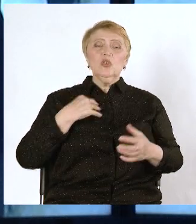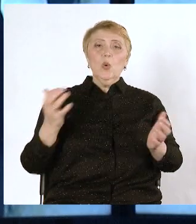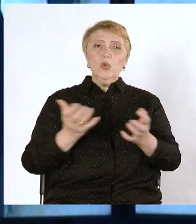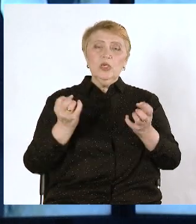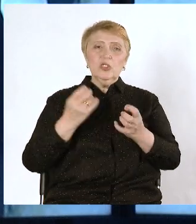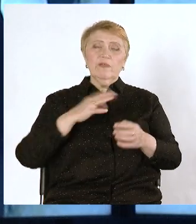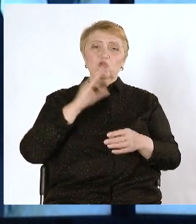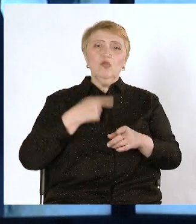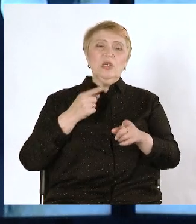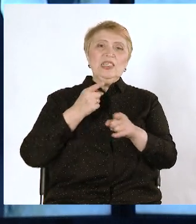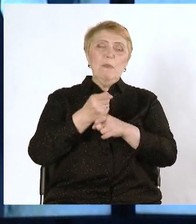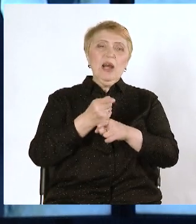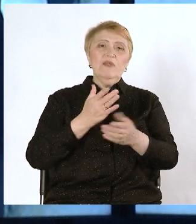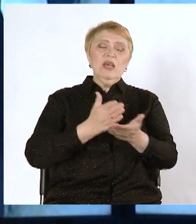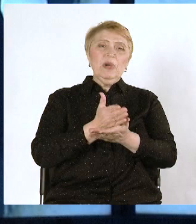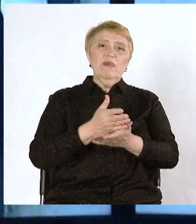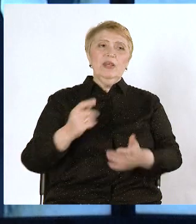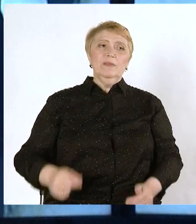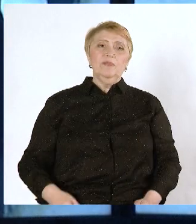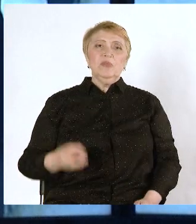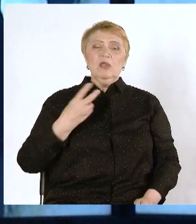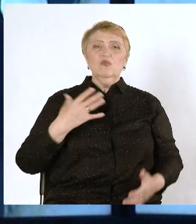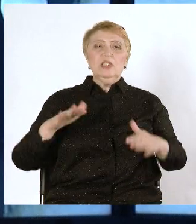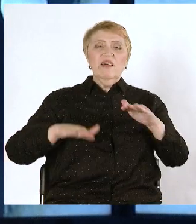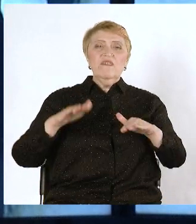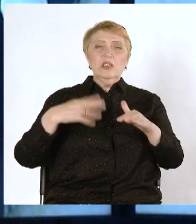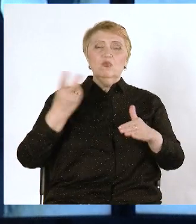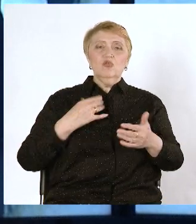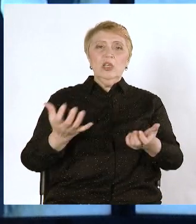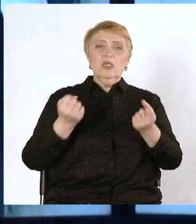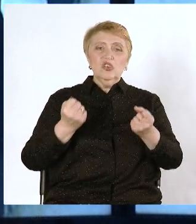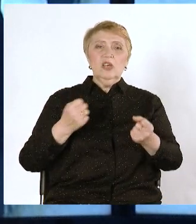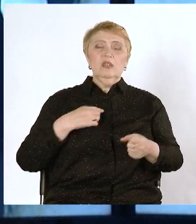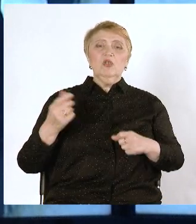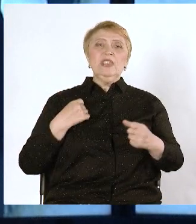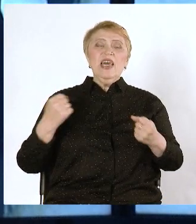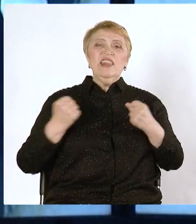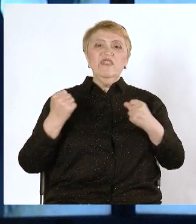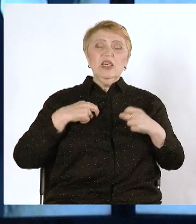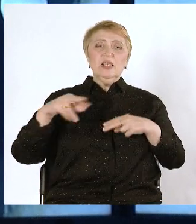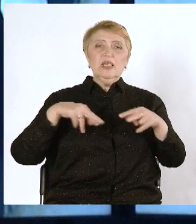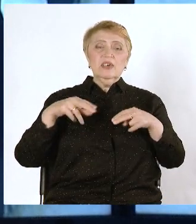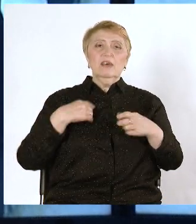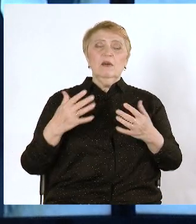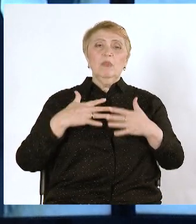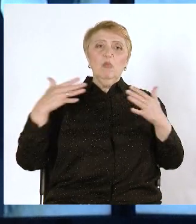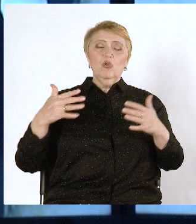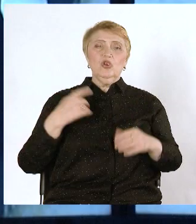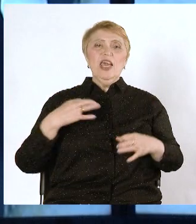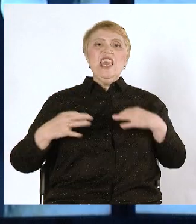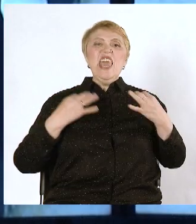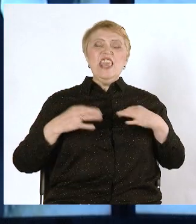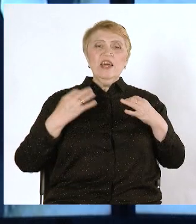направлена на то чтобы вес держать ещё раз повторяю до двигаться побольше и нервы беречь и да и